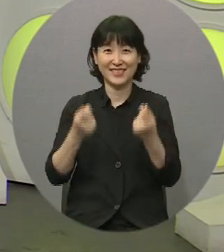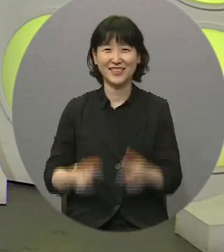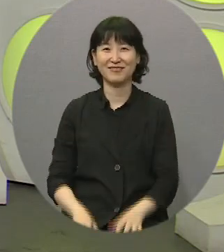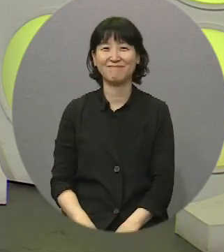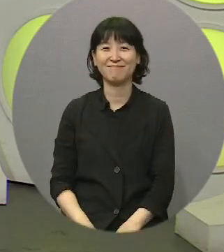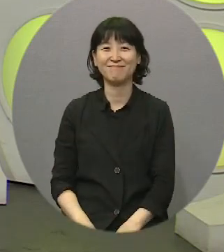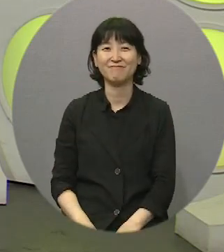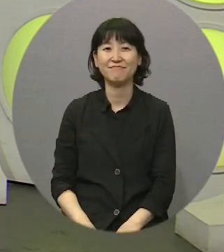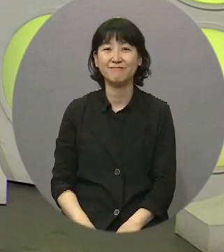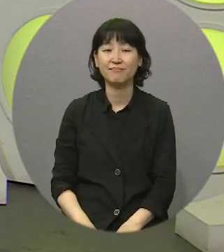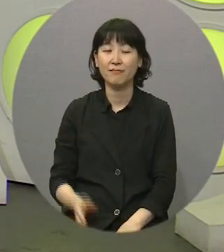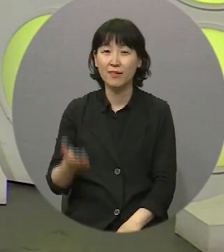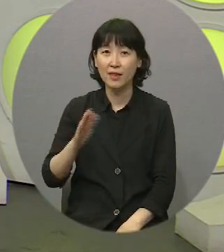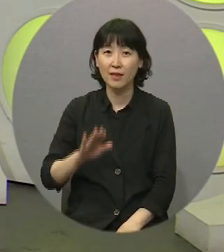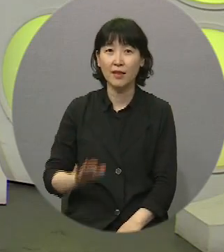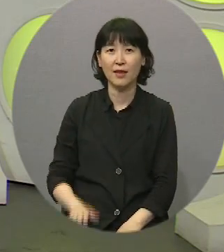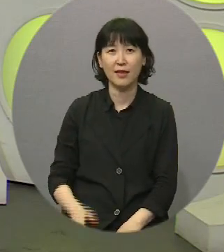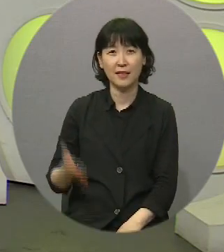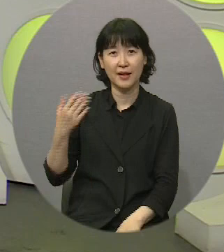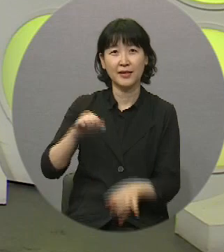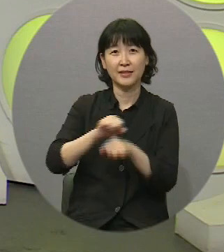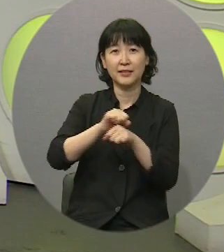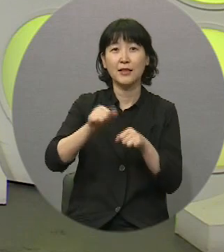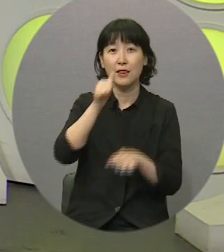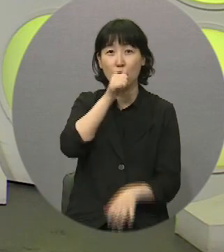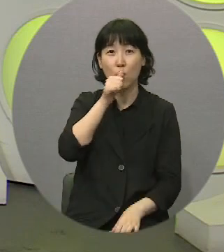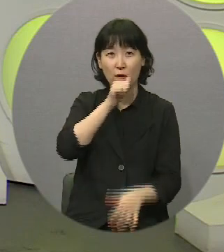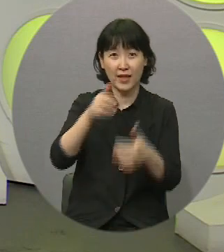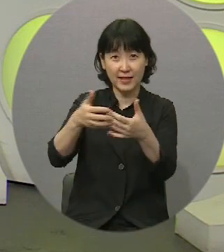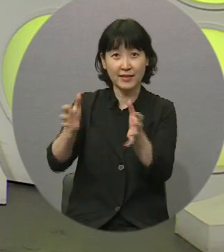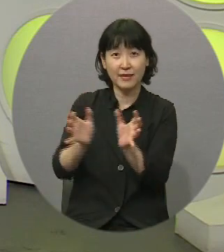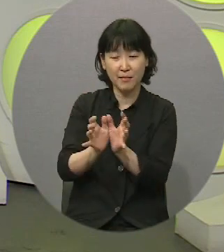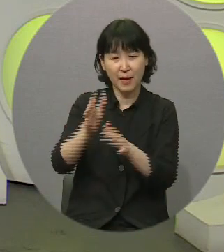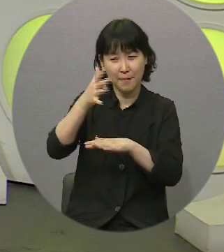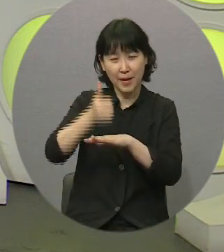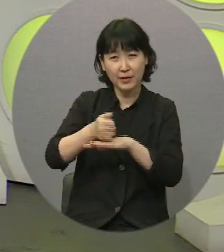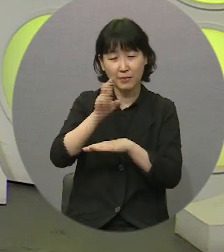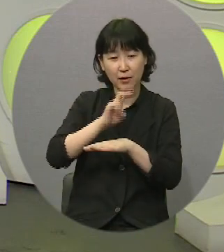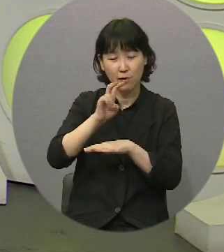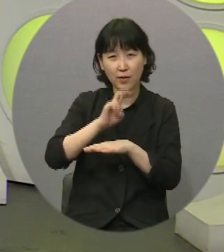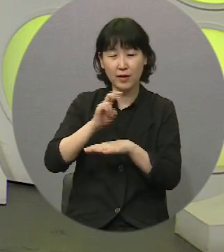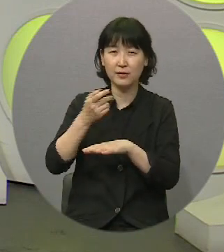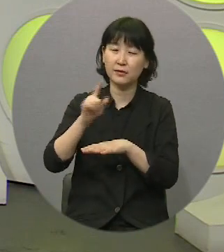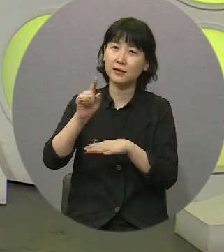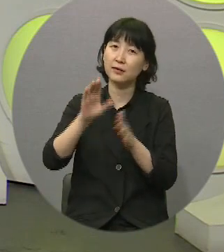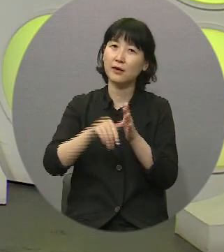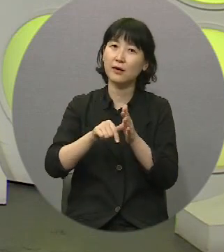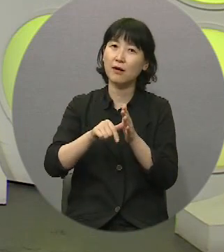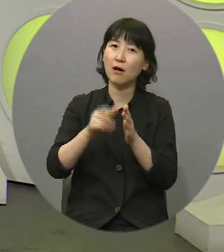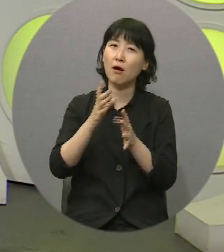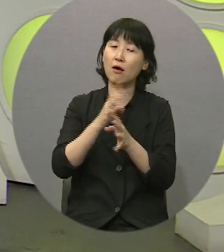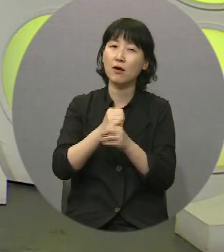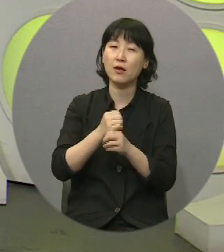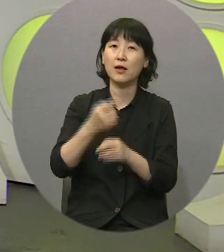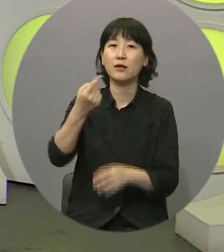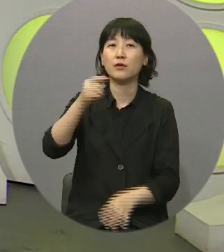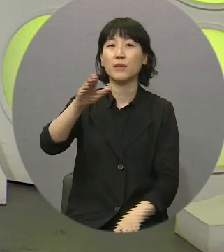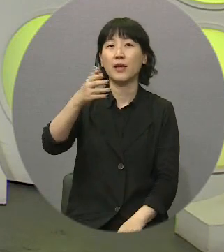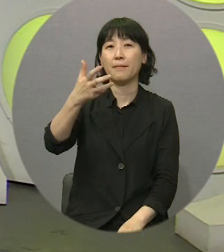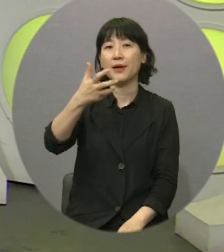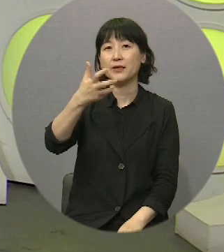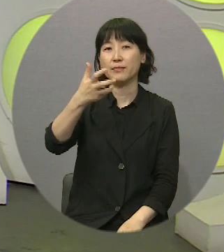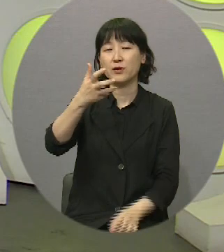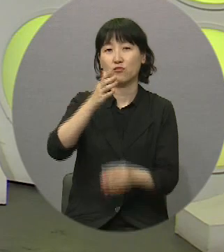네. 예. 네. 아니 근데 들고양이 그 막내 싱어라고 하셨는데요. 네. 그때가 몇 년도인가요? 80년대 제가 활동했을 때는